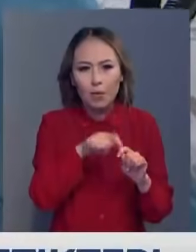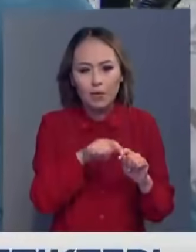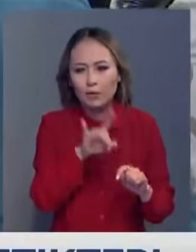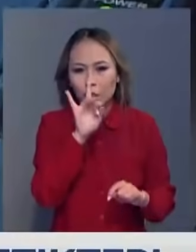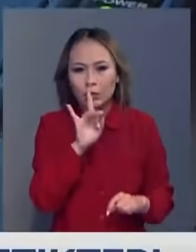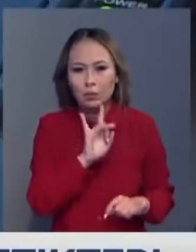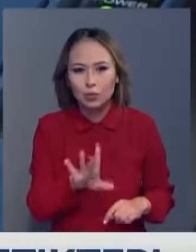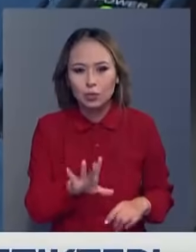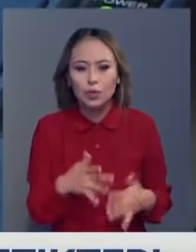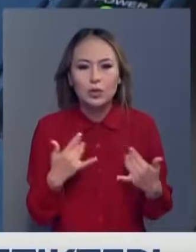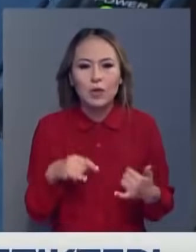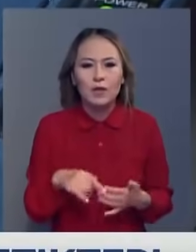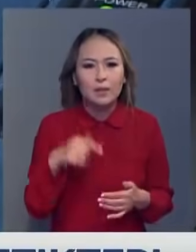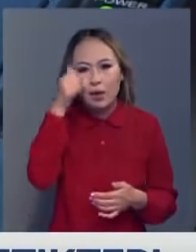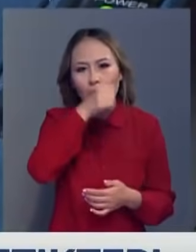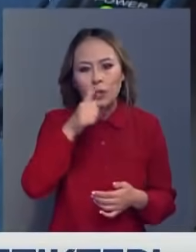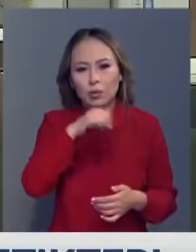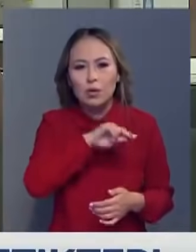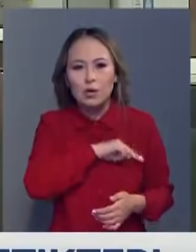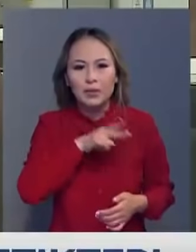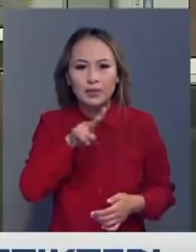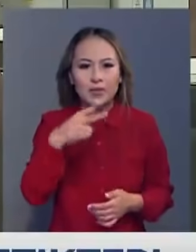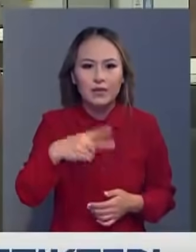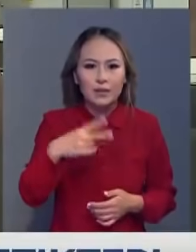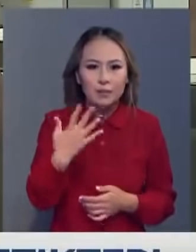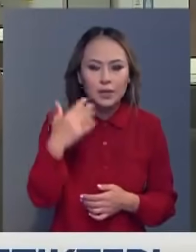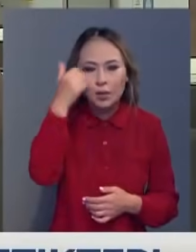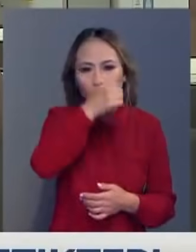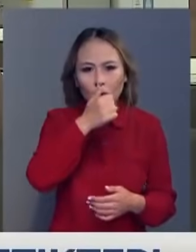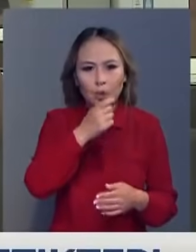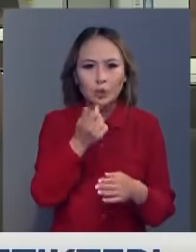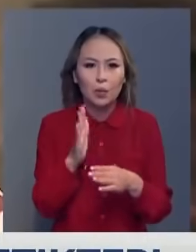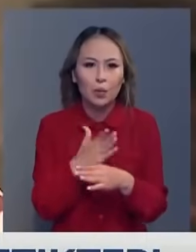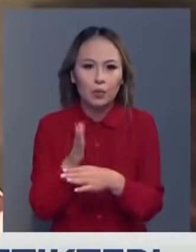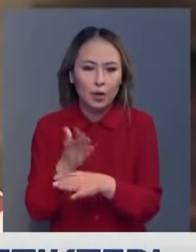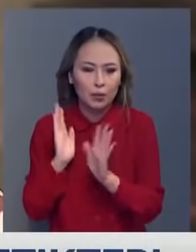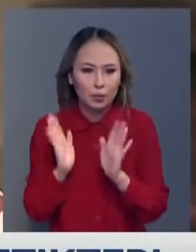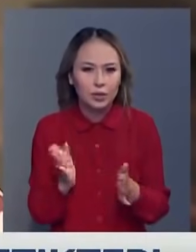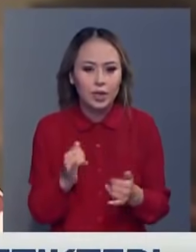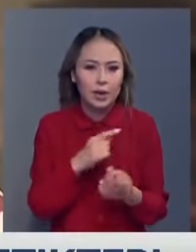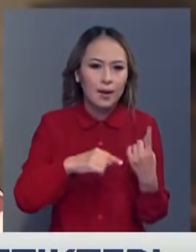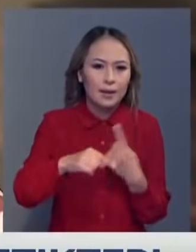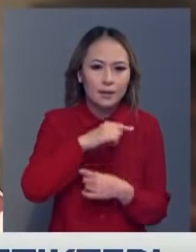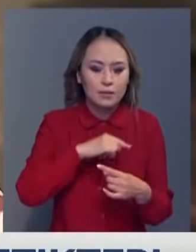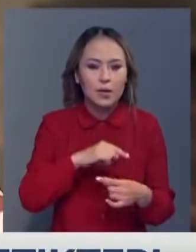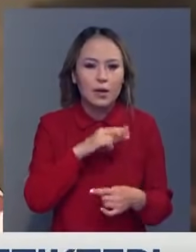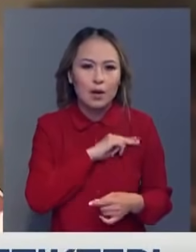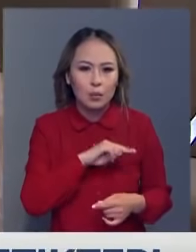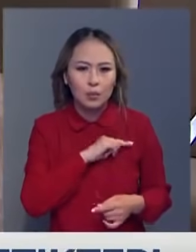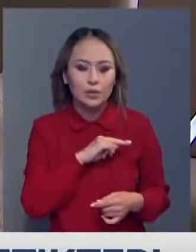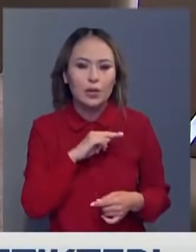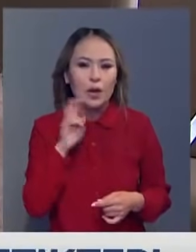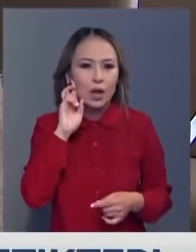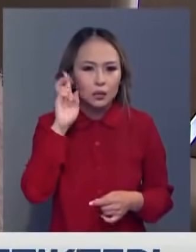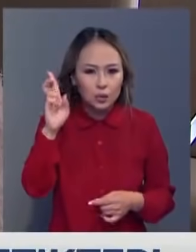айтты. Бизнестің жол картасы 2025 бағдарламасы аясында салалық шектеулер алып тасталды. Бұл кәсіпкерлерге қызмет түріне қарамастан